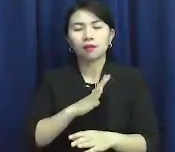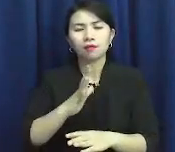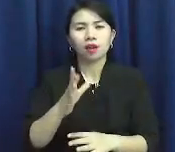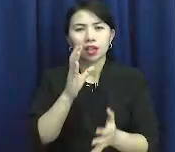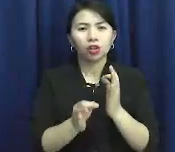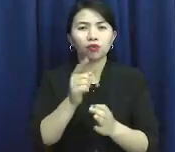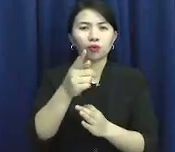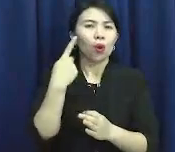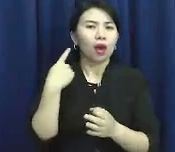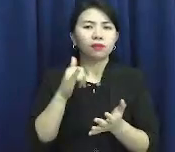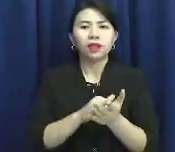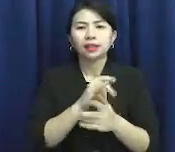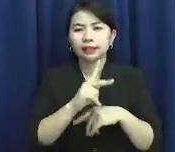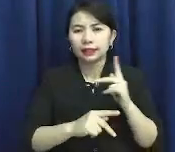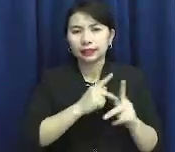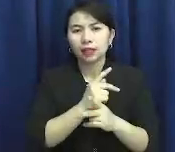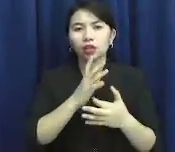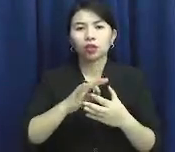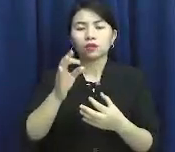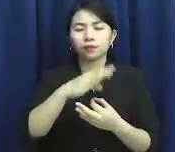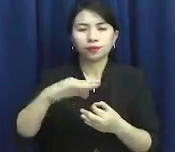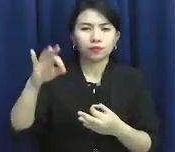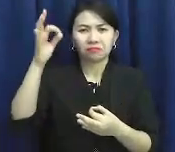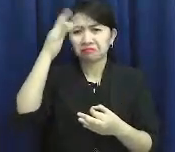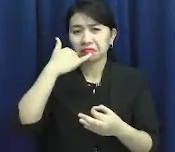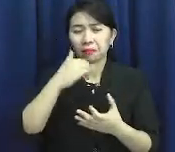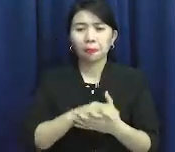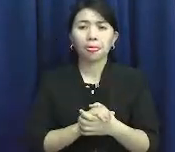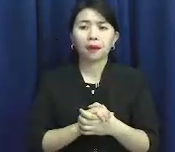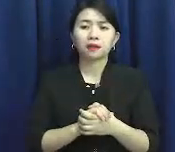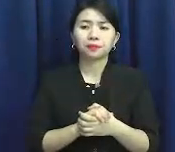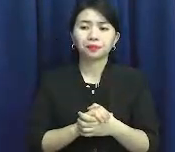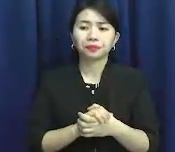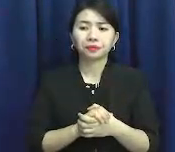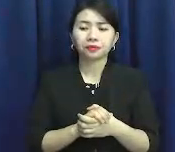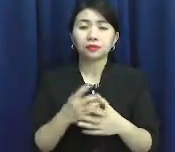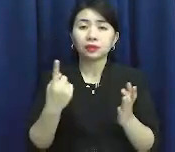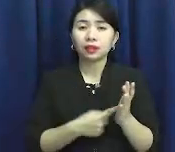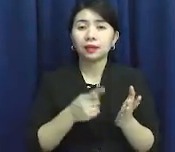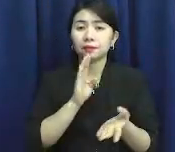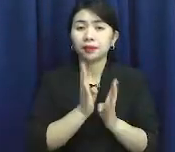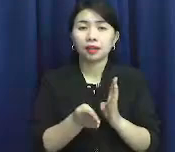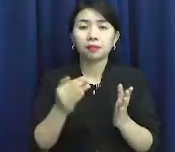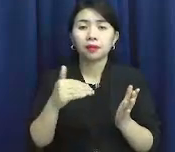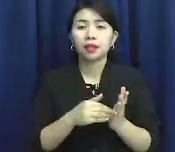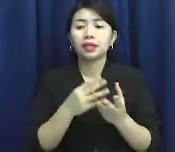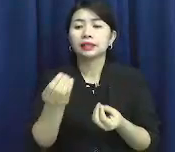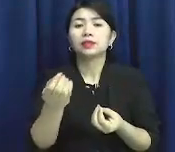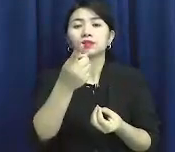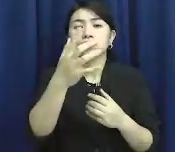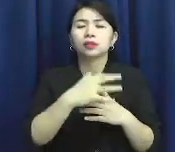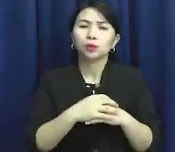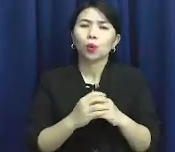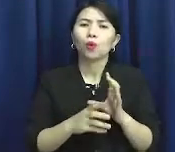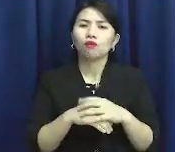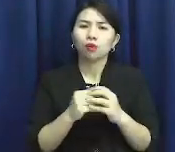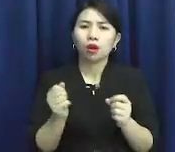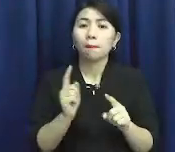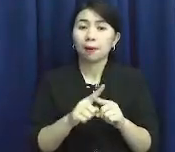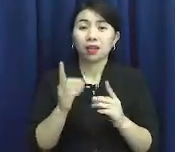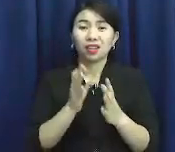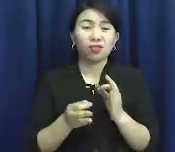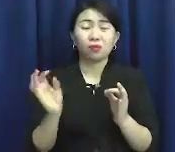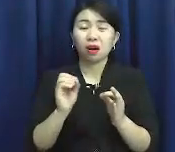gantong klaseng spirit. Bakit po? Eh kasi nga, ito yung magbibigay sa iyo ng comfort eh. Pero kung itong mga to ay wala